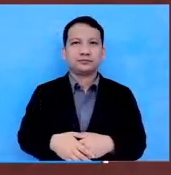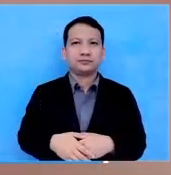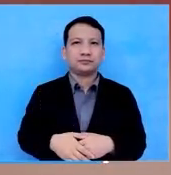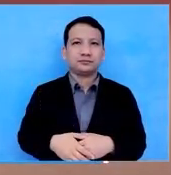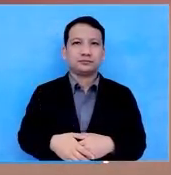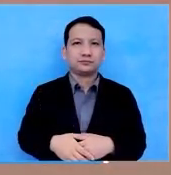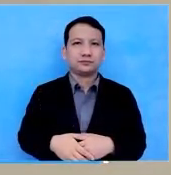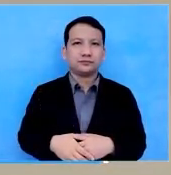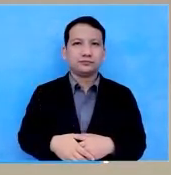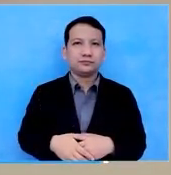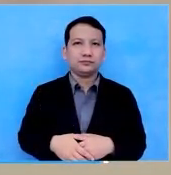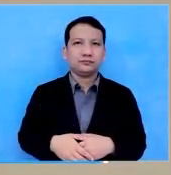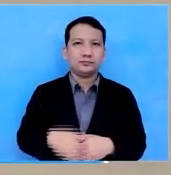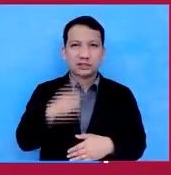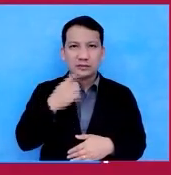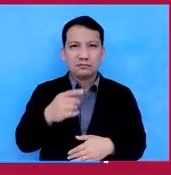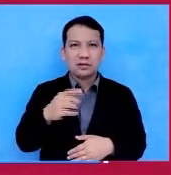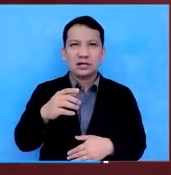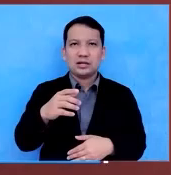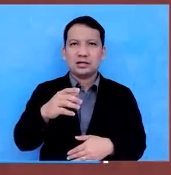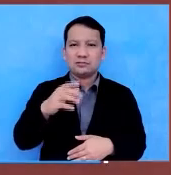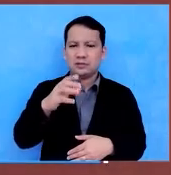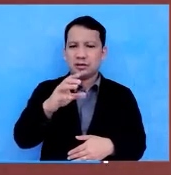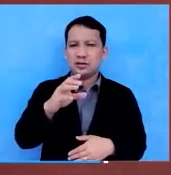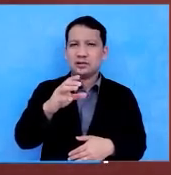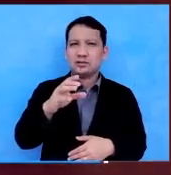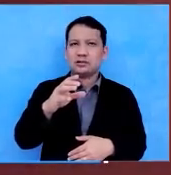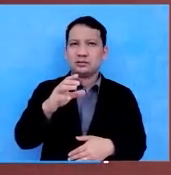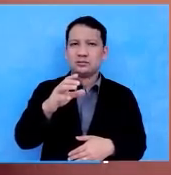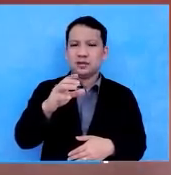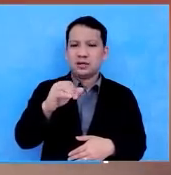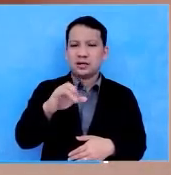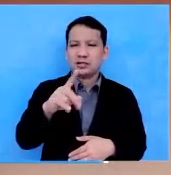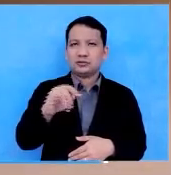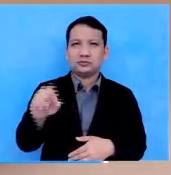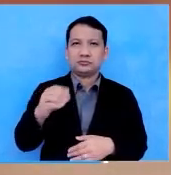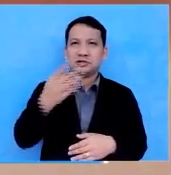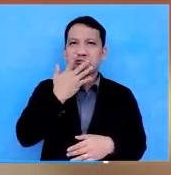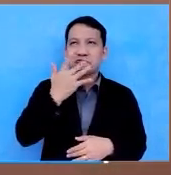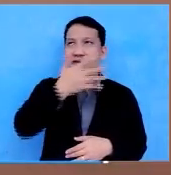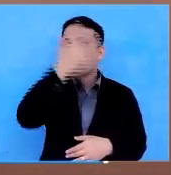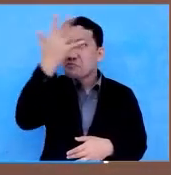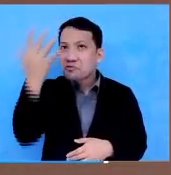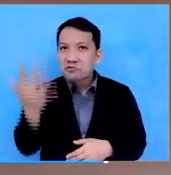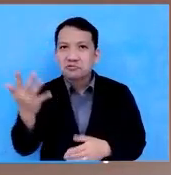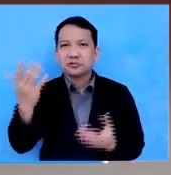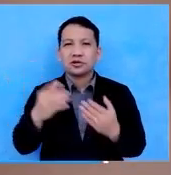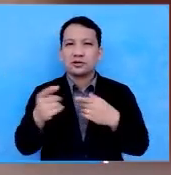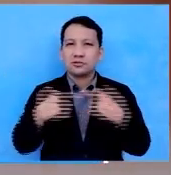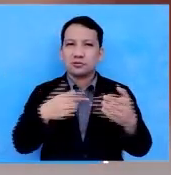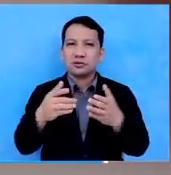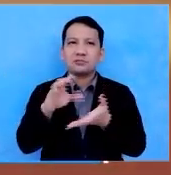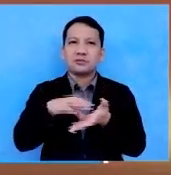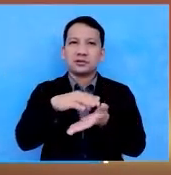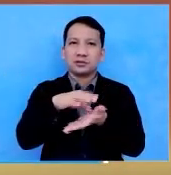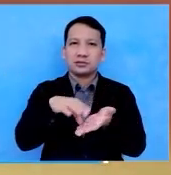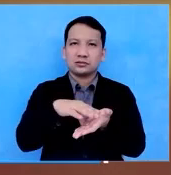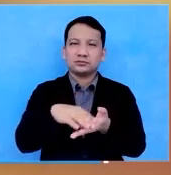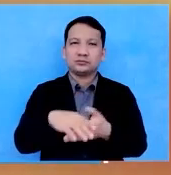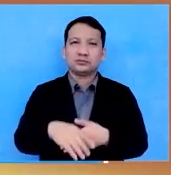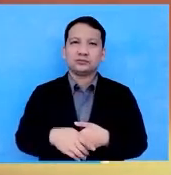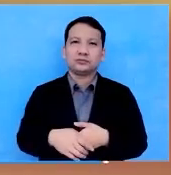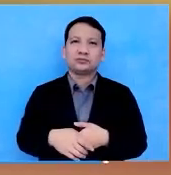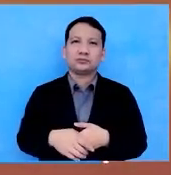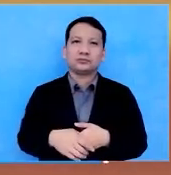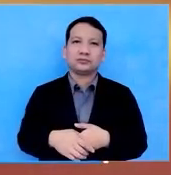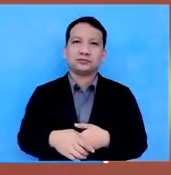Little Mermaid. Yeah, yung mga pastel colors, mga rainbow, ganyan. Mm. Tapos, ano pa yung ibang cakes natin na... So yung isa pa pong